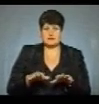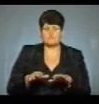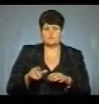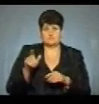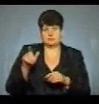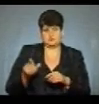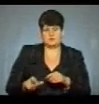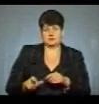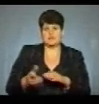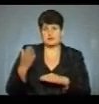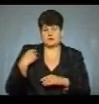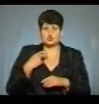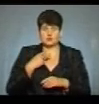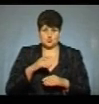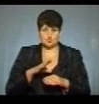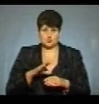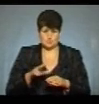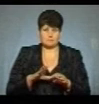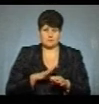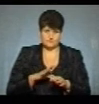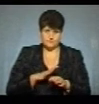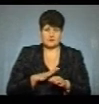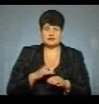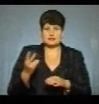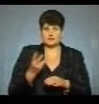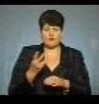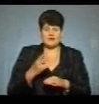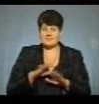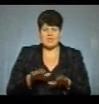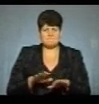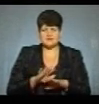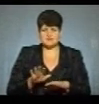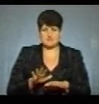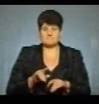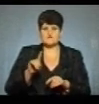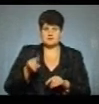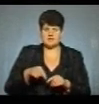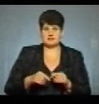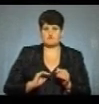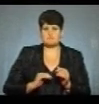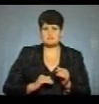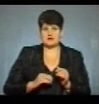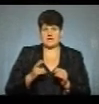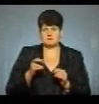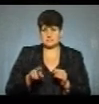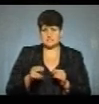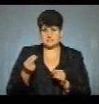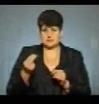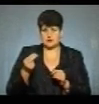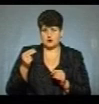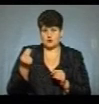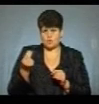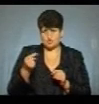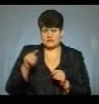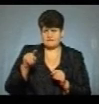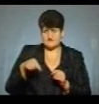судимого, який з іншими 2 особами, які не місцеві, вимагали підприємця кошти. Підприємця